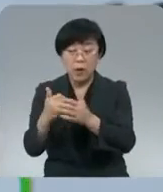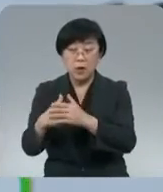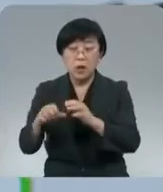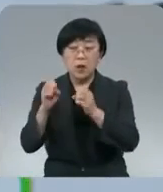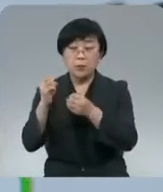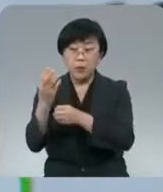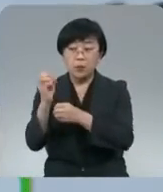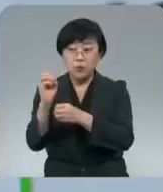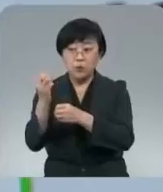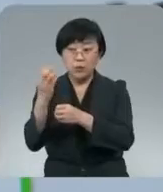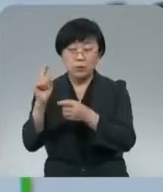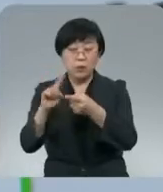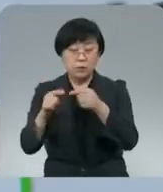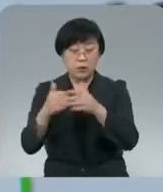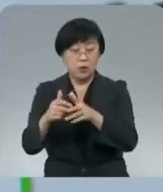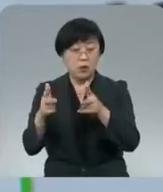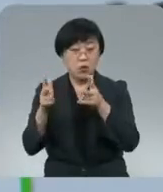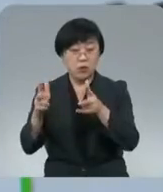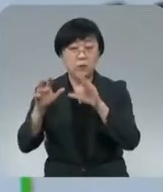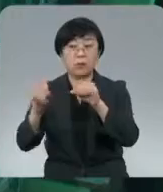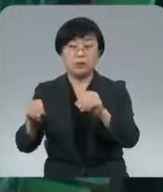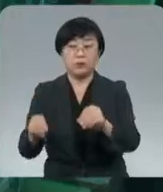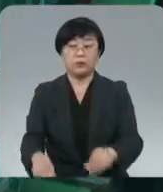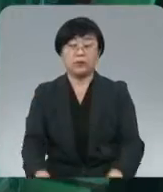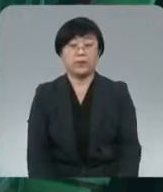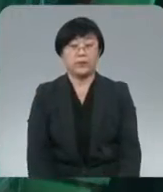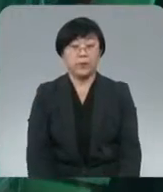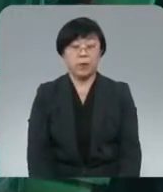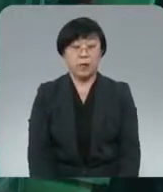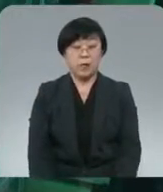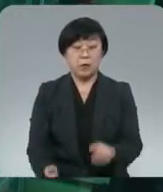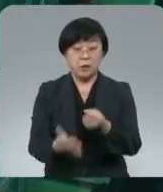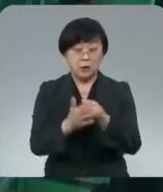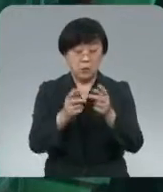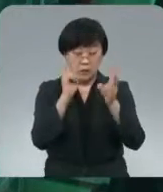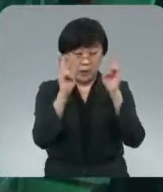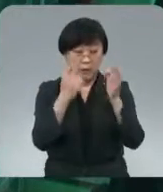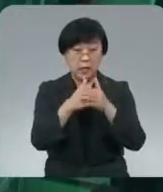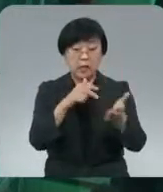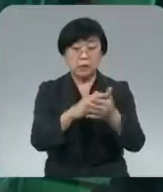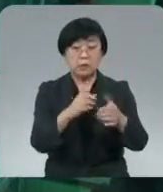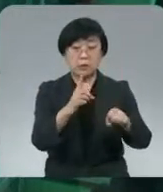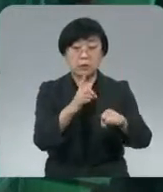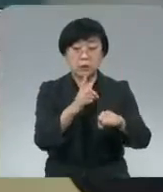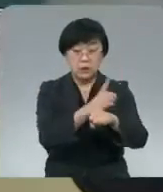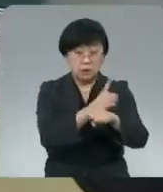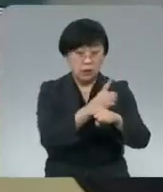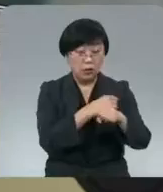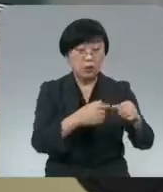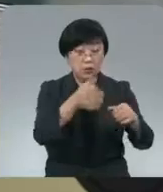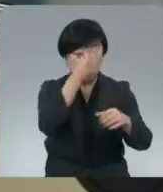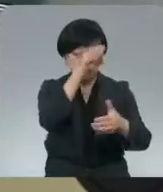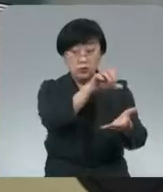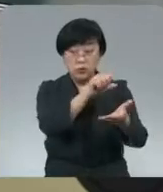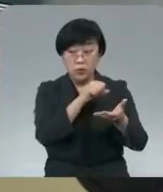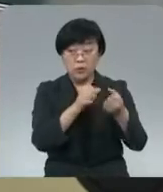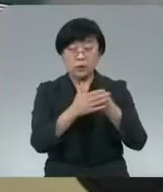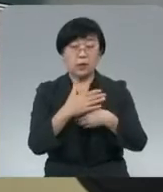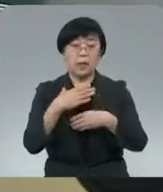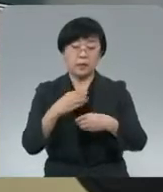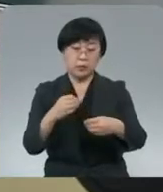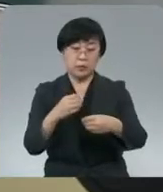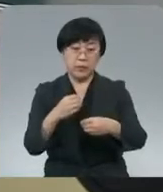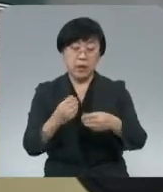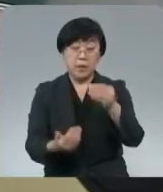keselamatan di tempat kerja apabila suatu wilayah tertentu ditentukan sebagai wilayah berbahaya di dunia maya dan seseorang di